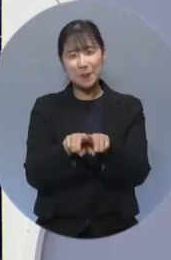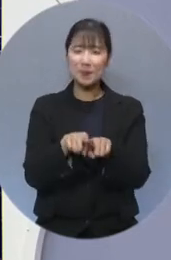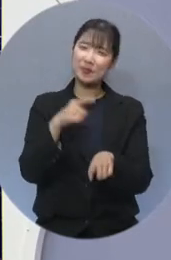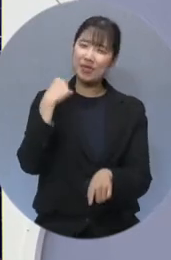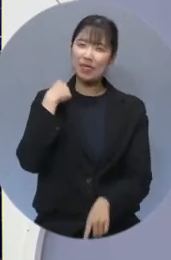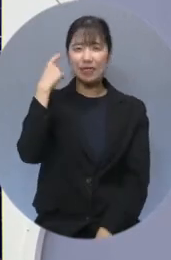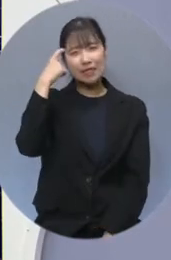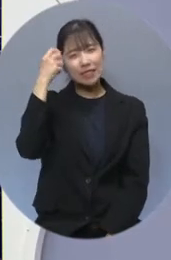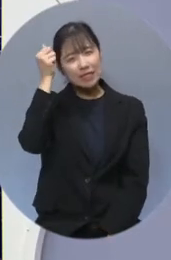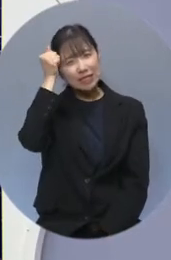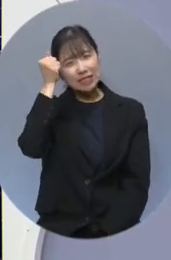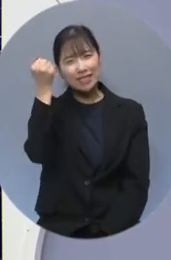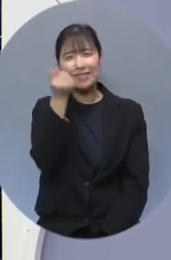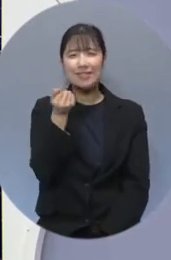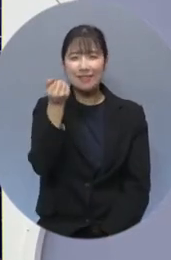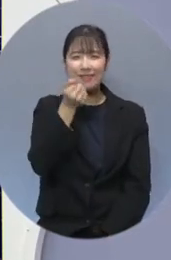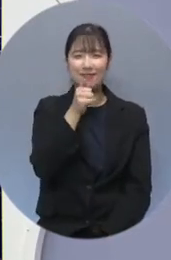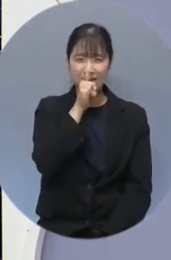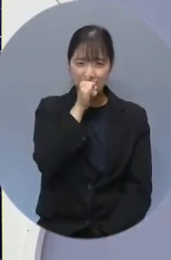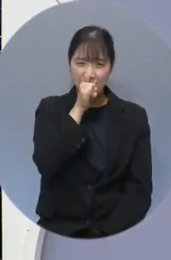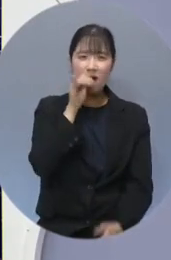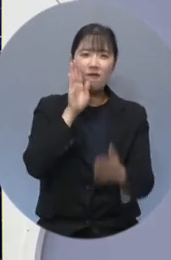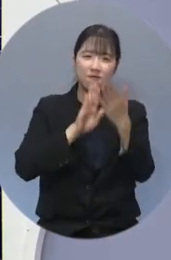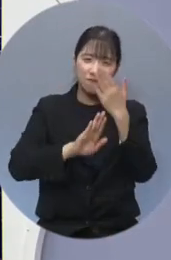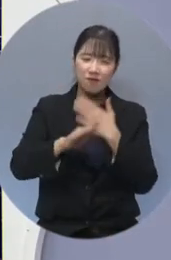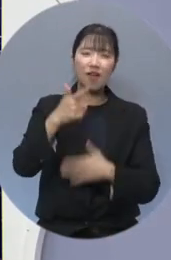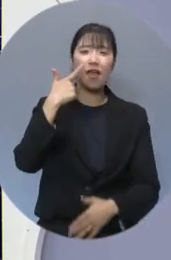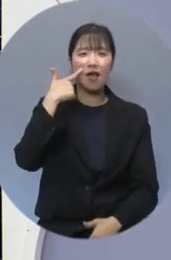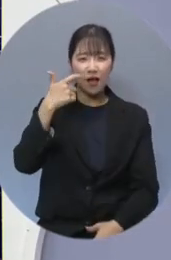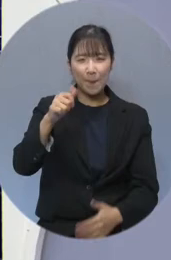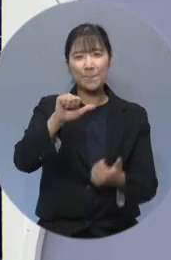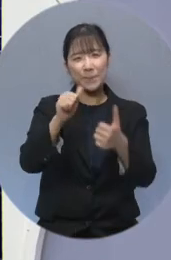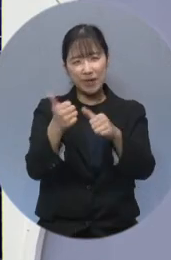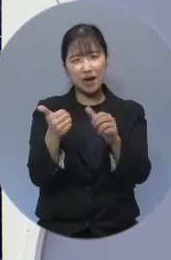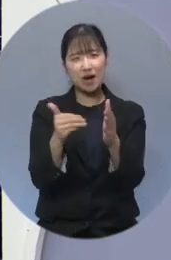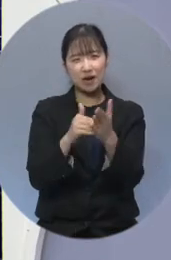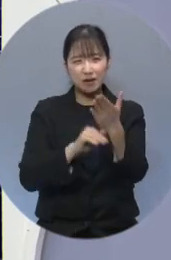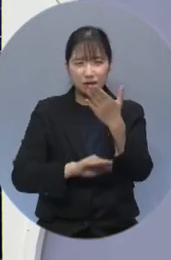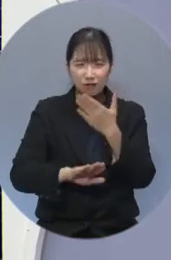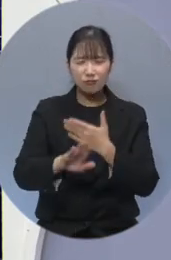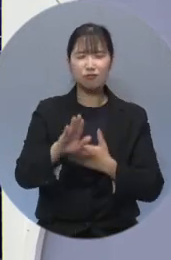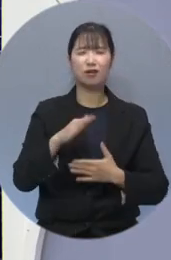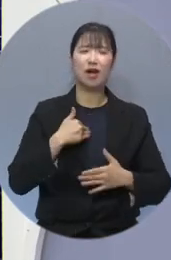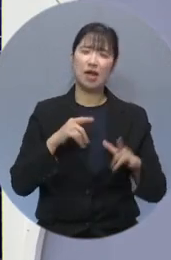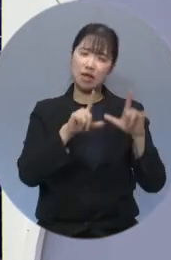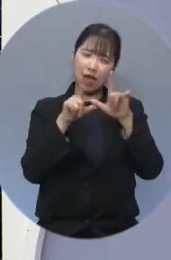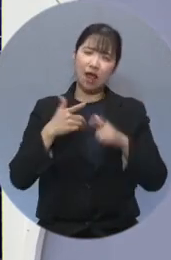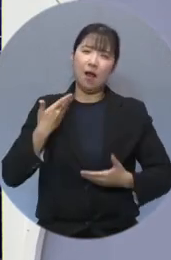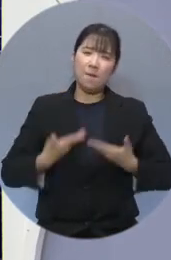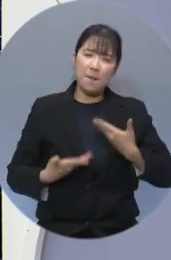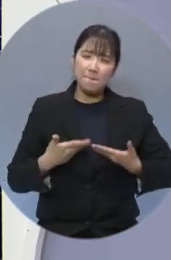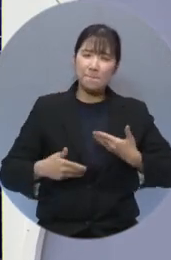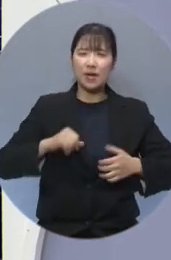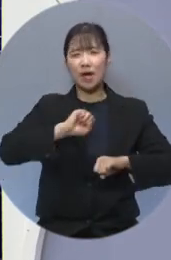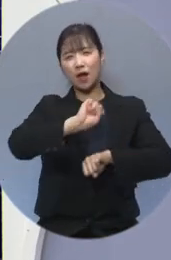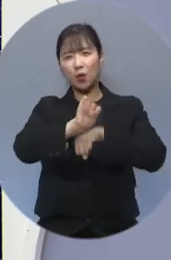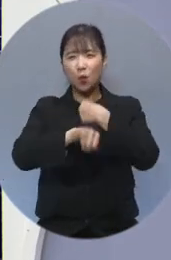기억이 있고 그래서 그 이후에 뭐 아버님 자꾸 하시고 난 다음에는 사실은 사는 게 바빠서 다 그런